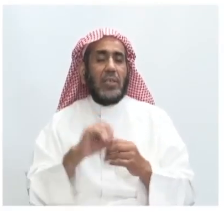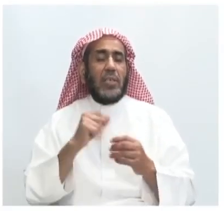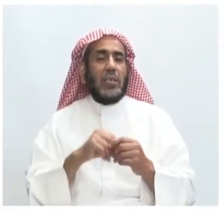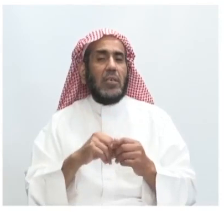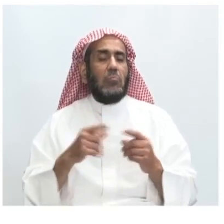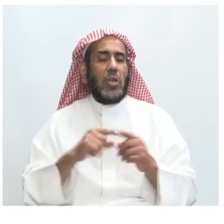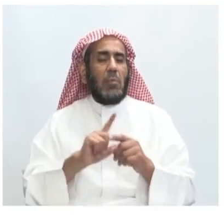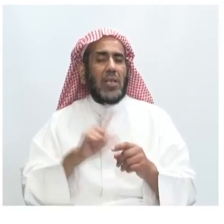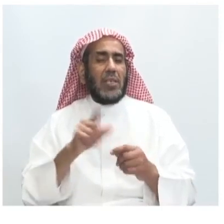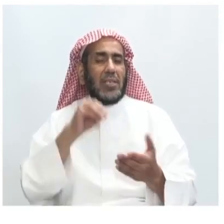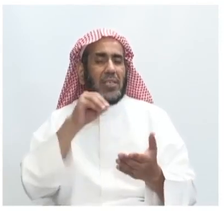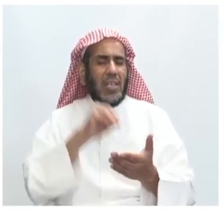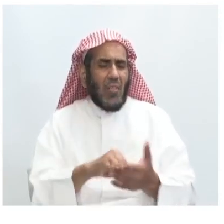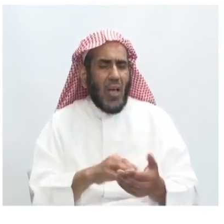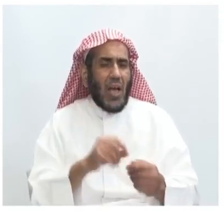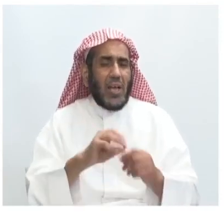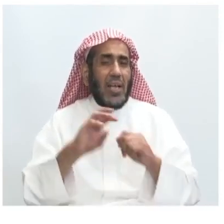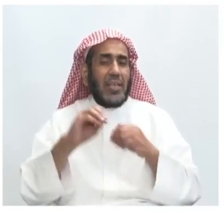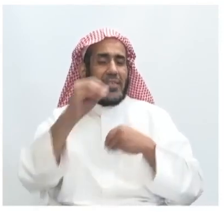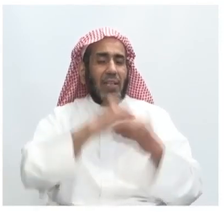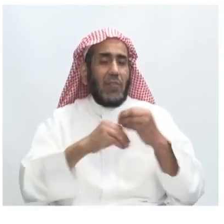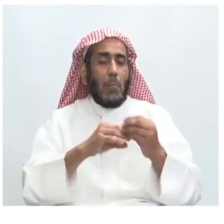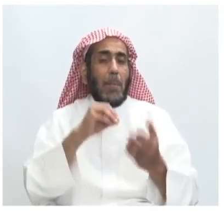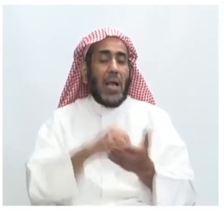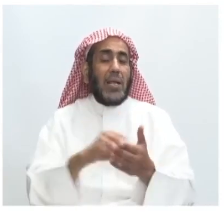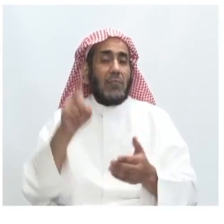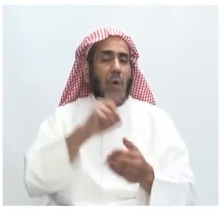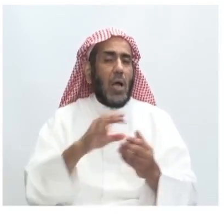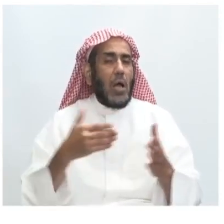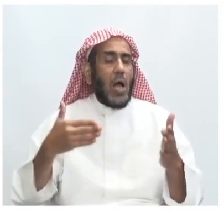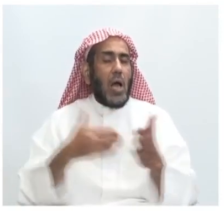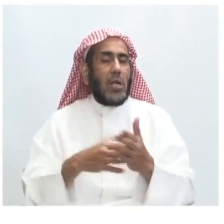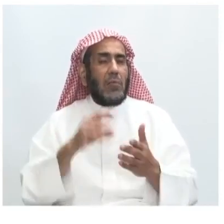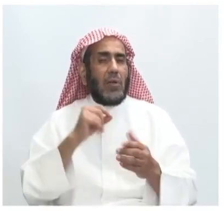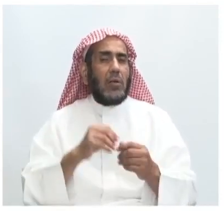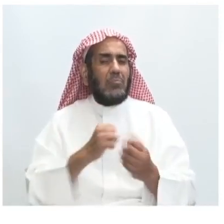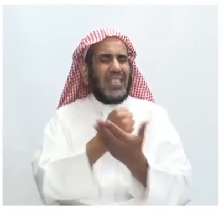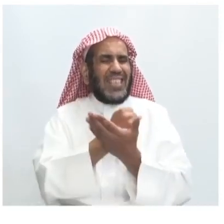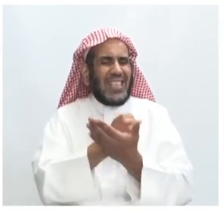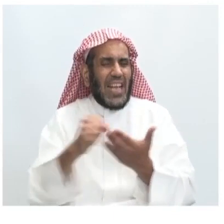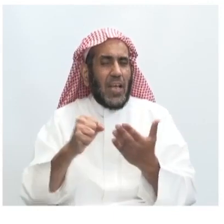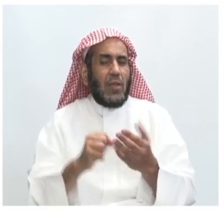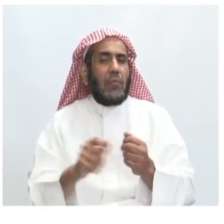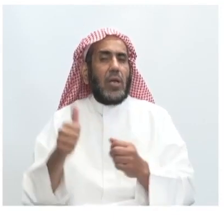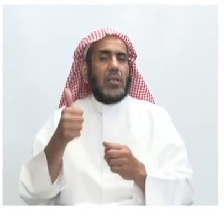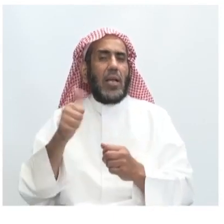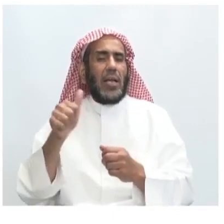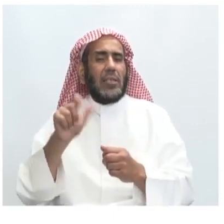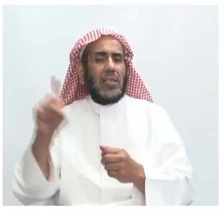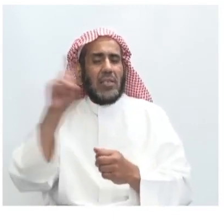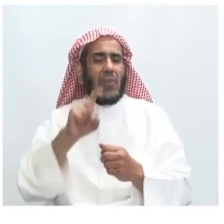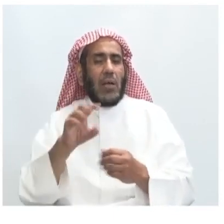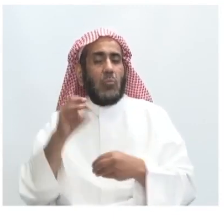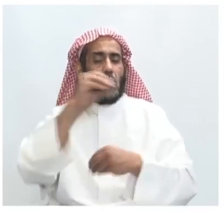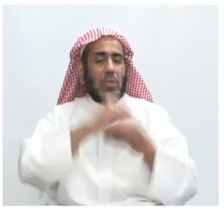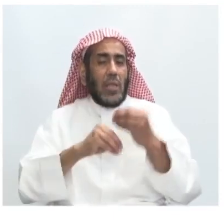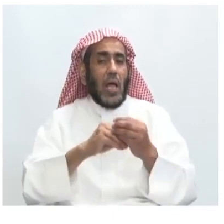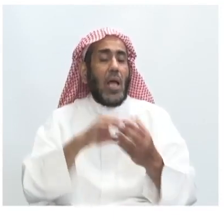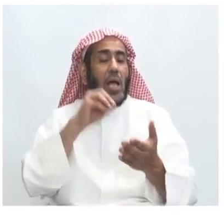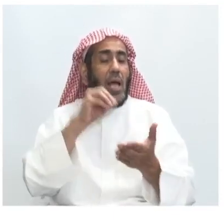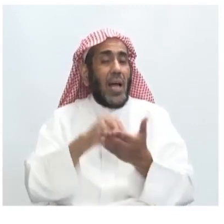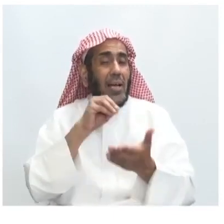يصح ان تضع اداه نفي مكان اداه الاستفهام حتى تفهم تحذف اداه الاستفهام وتضع اداه نفي فيستقيم